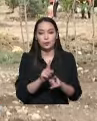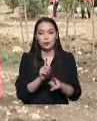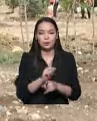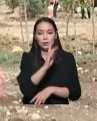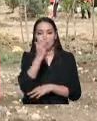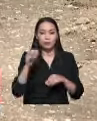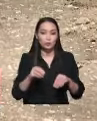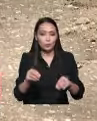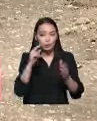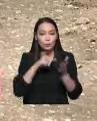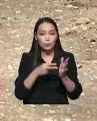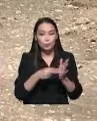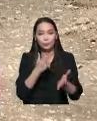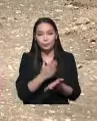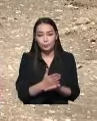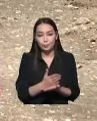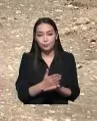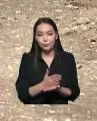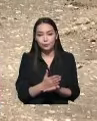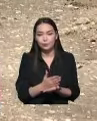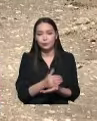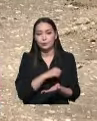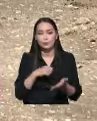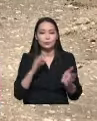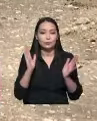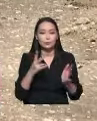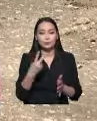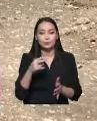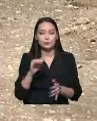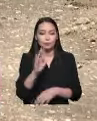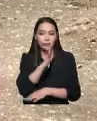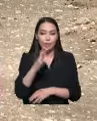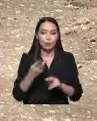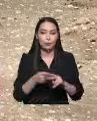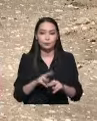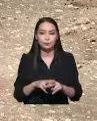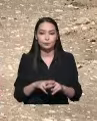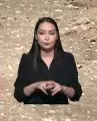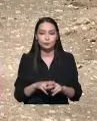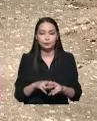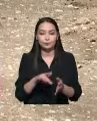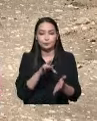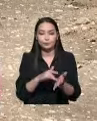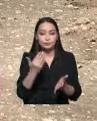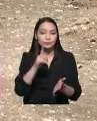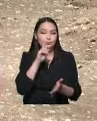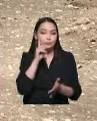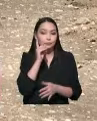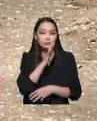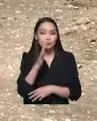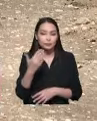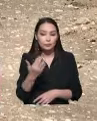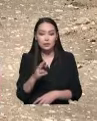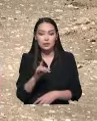отырғызу жоспарланған. Соның ең үлкені 20 мың ағашы, қаламыздың жасыл белдеуі бойынша